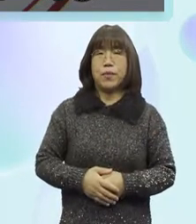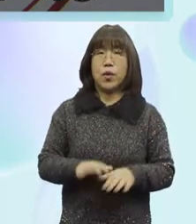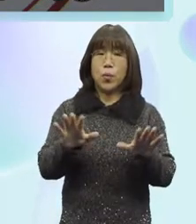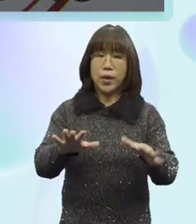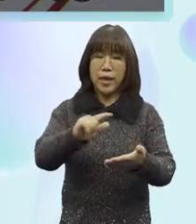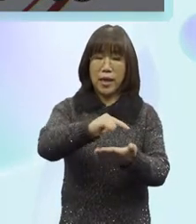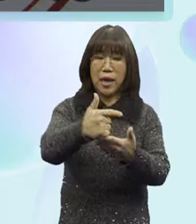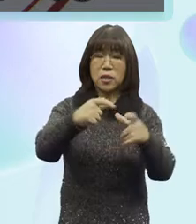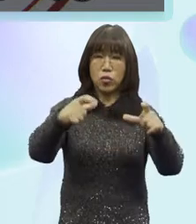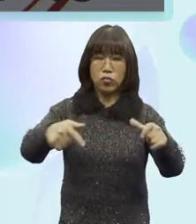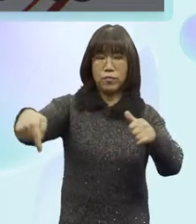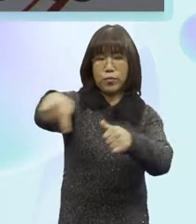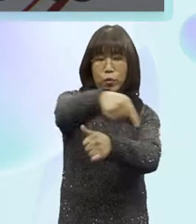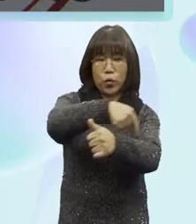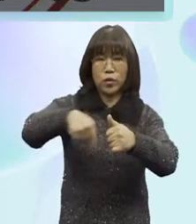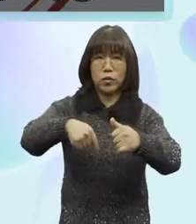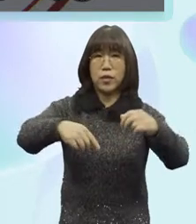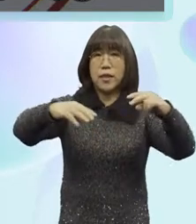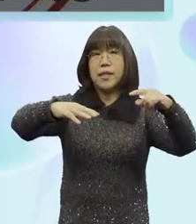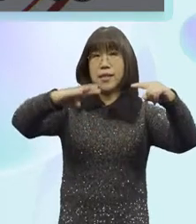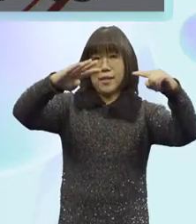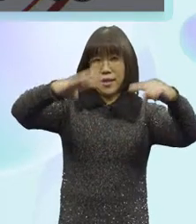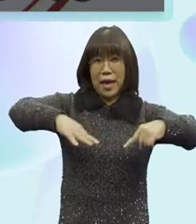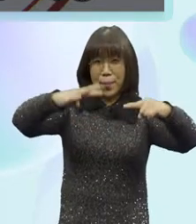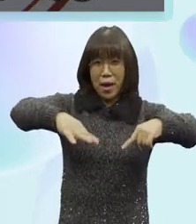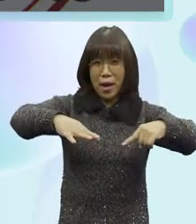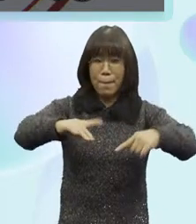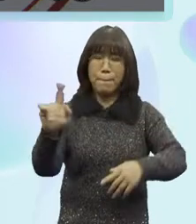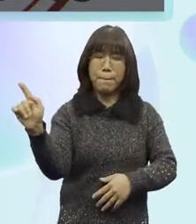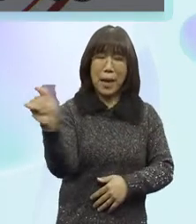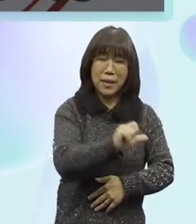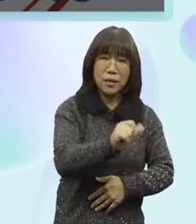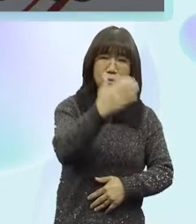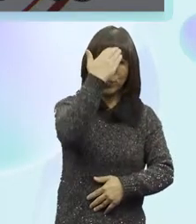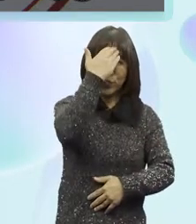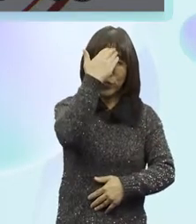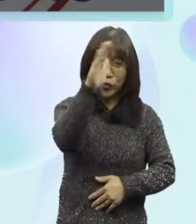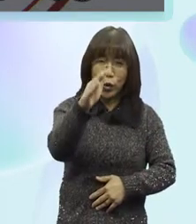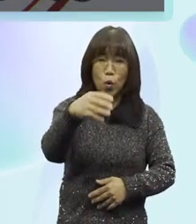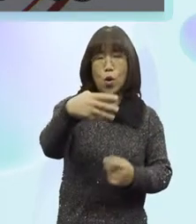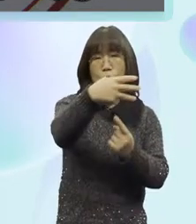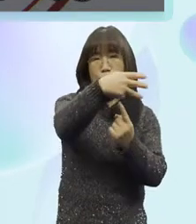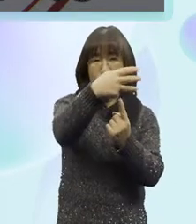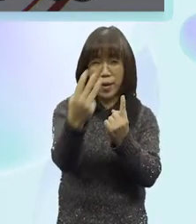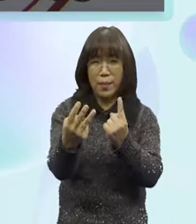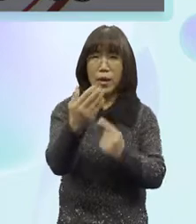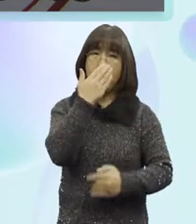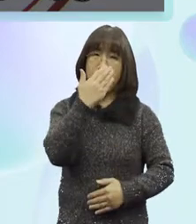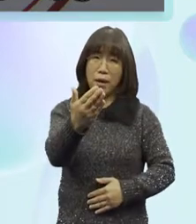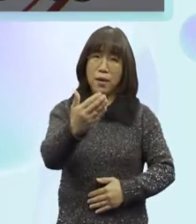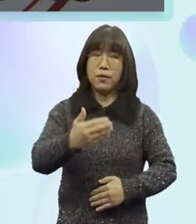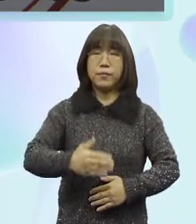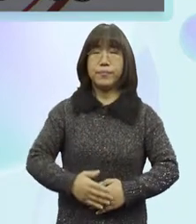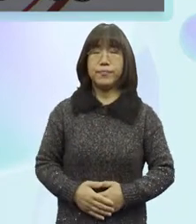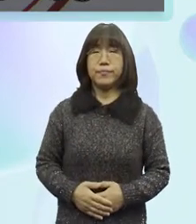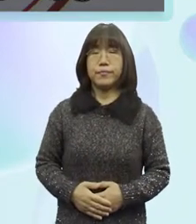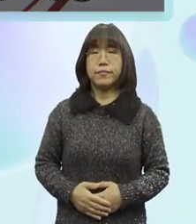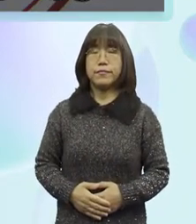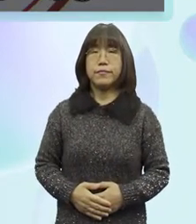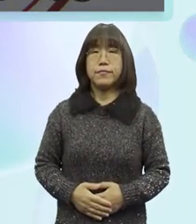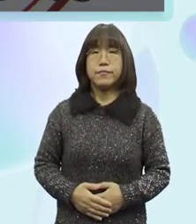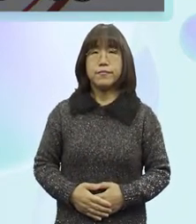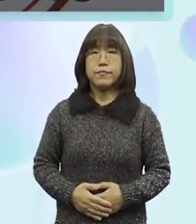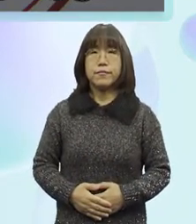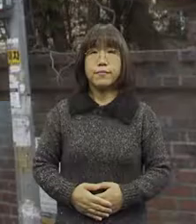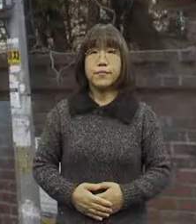이제는 강서구 전역에서 기존보다 4배 빠른 무료 공공 와이파이 까치 오늘 사용할 수 있습니다